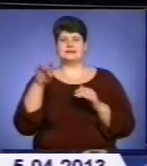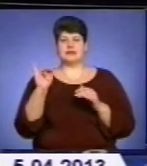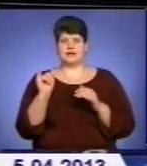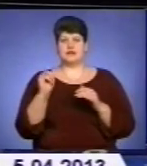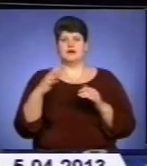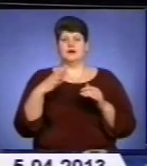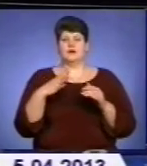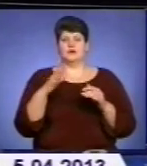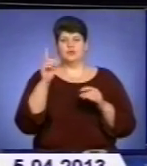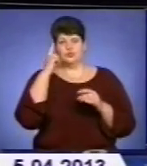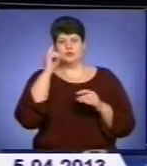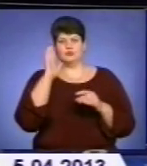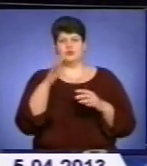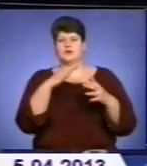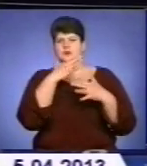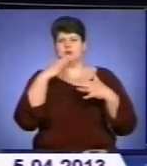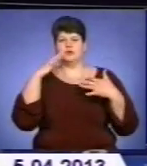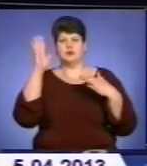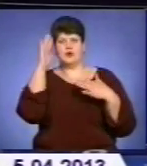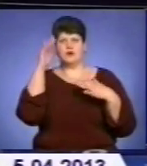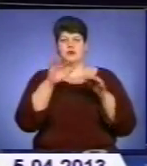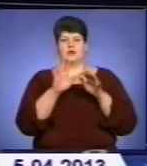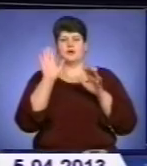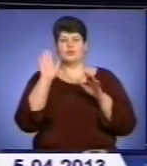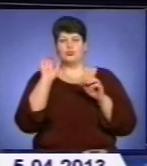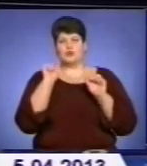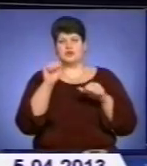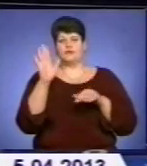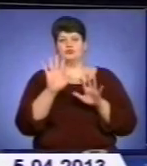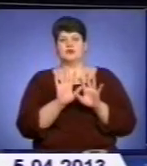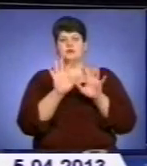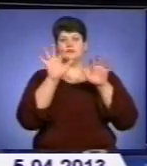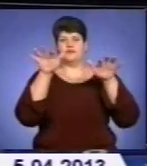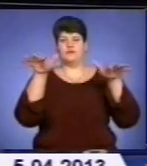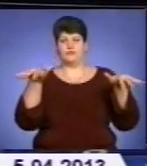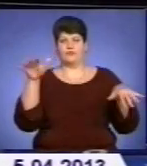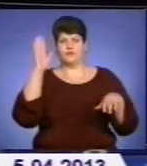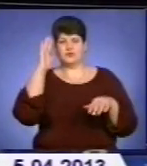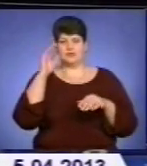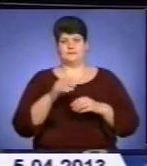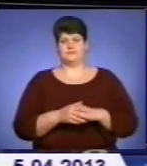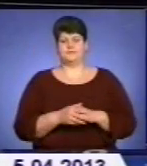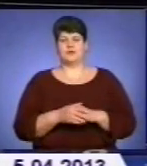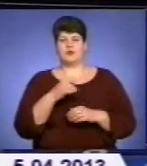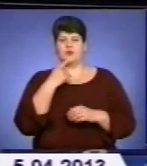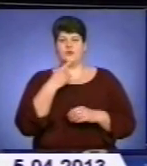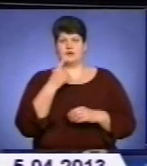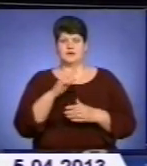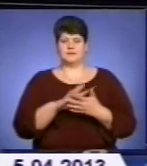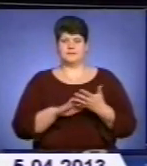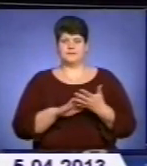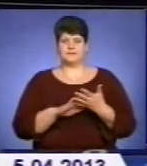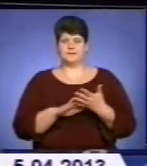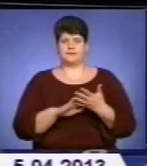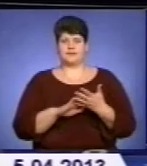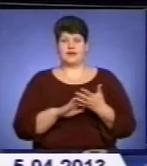проходження максимального рівня води. Місцями можливий вихід води на заплаву, повідомляє обласний гідрометцентр. І чи не